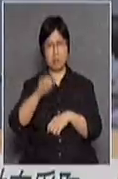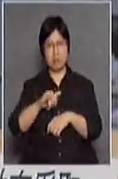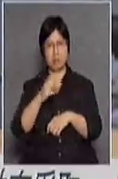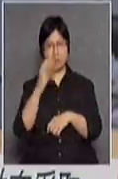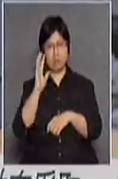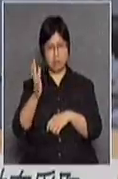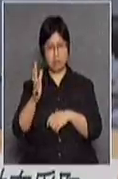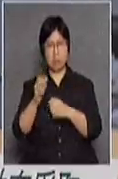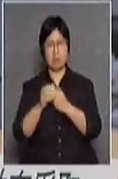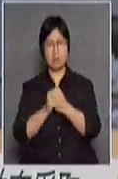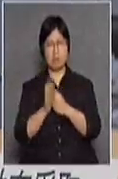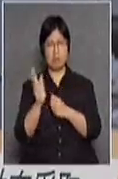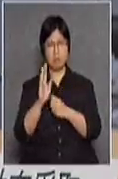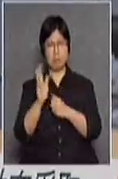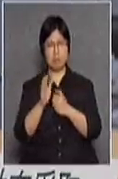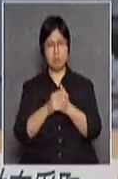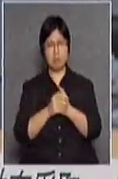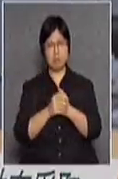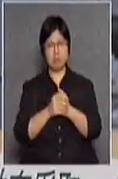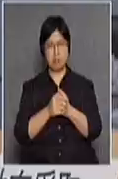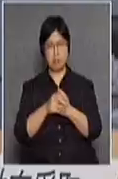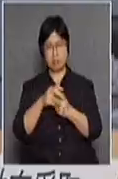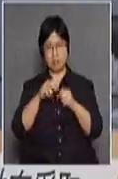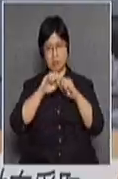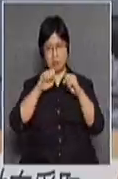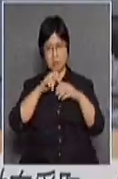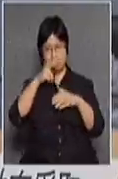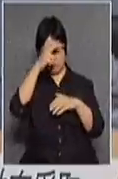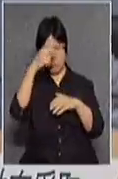1,866,500元，大約相等於廣播處長薪